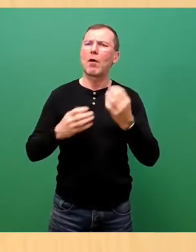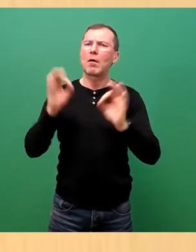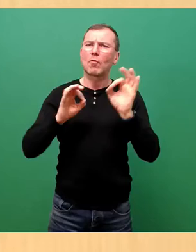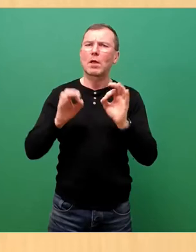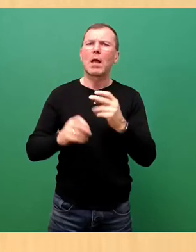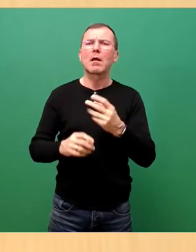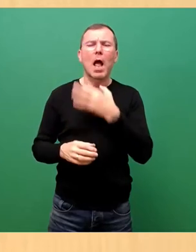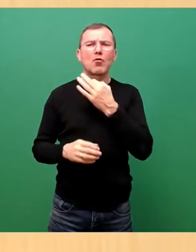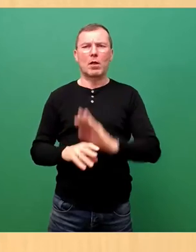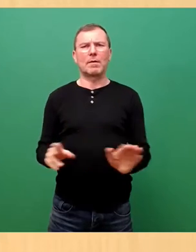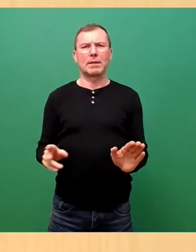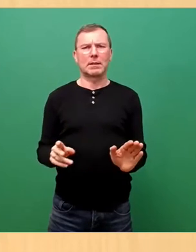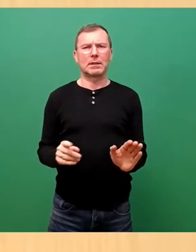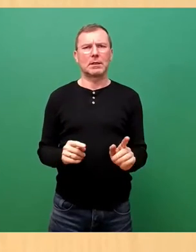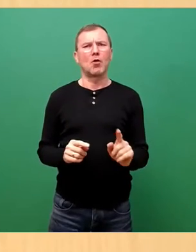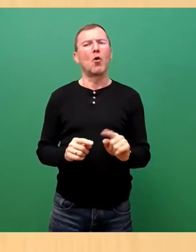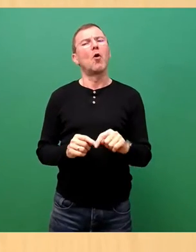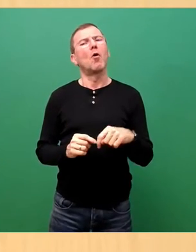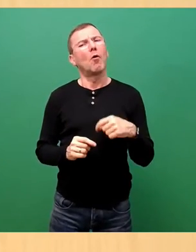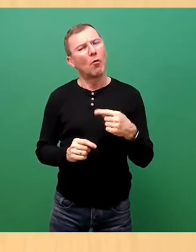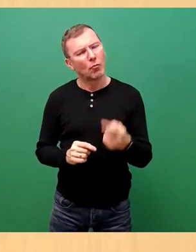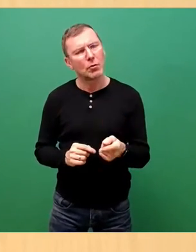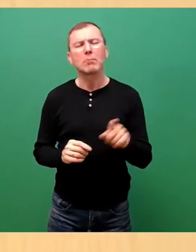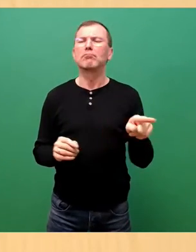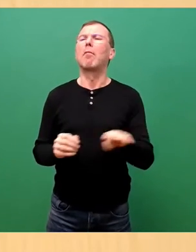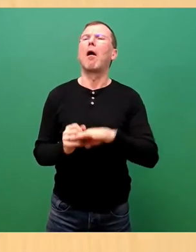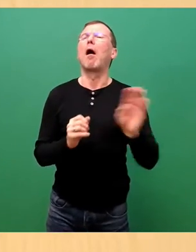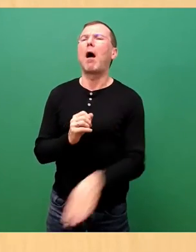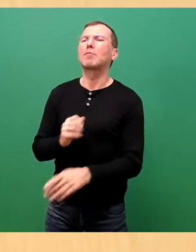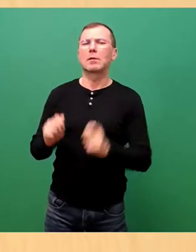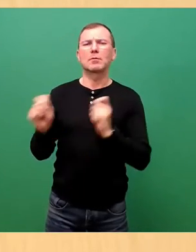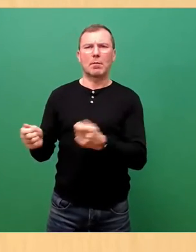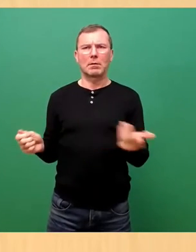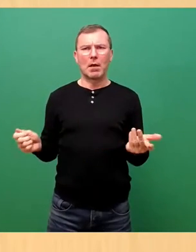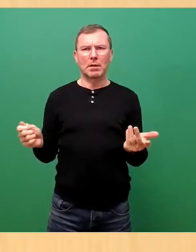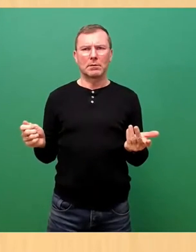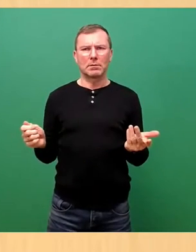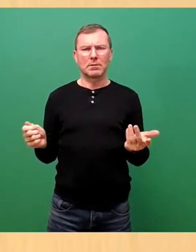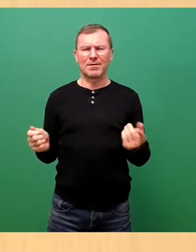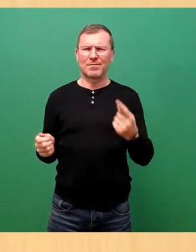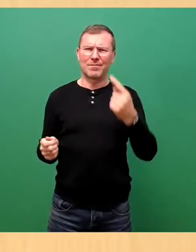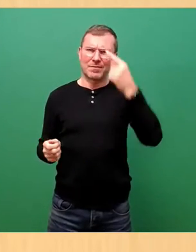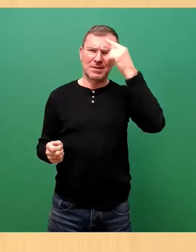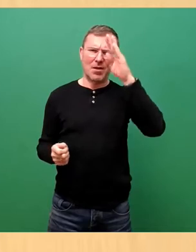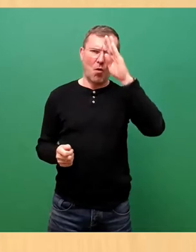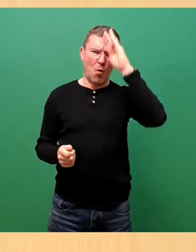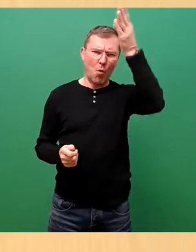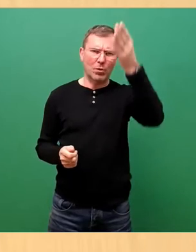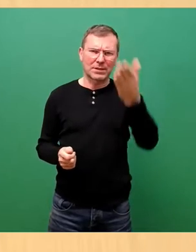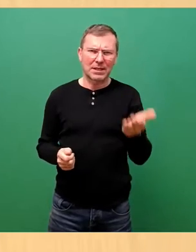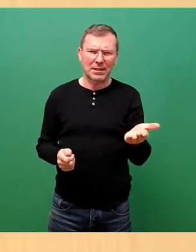dann genau deren Absenkung zu beantragen. Wie widersinnig ist das denn? Ich